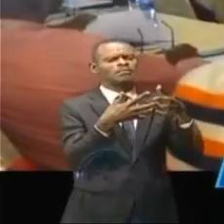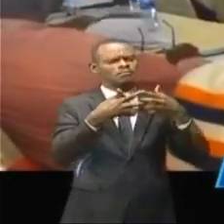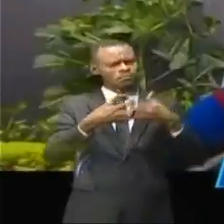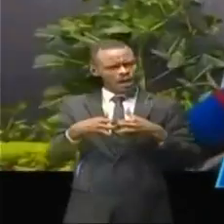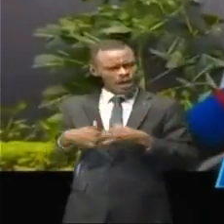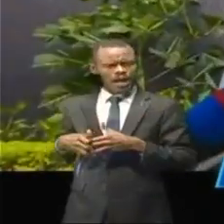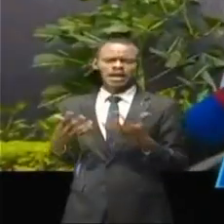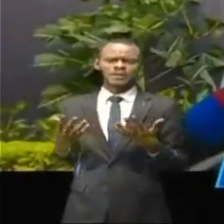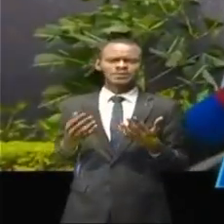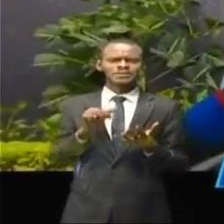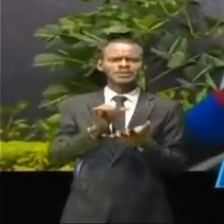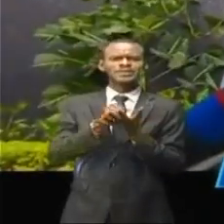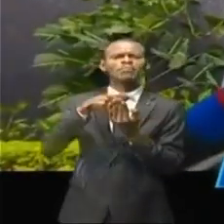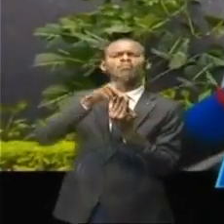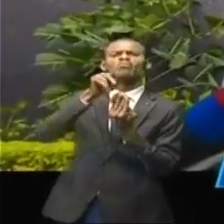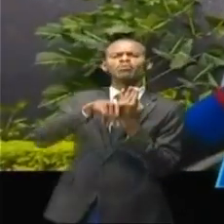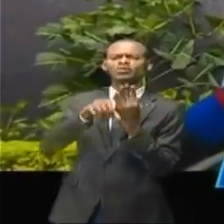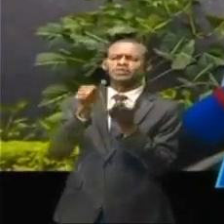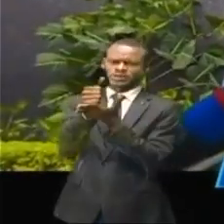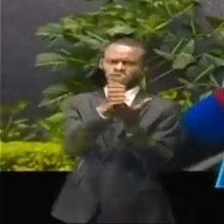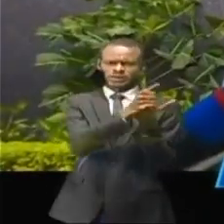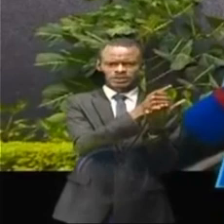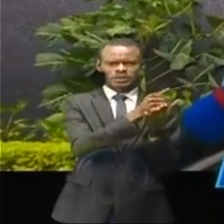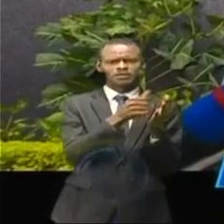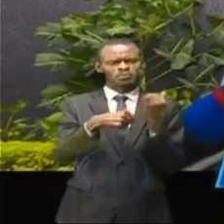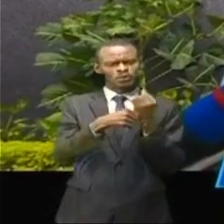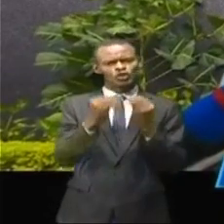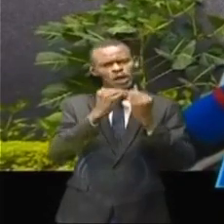l'ITEA. Nous voulons faire en sorte que